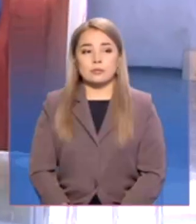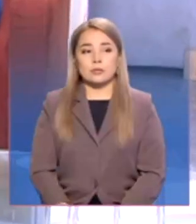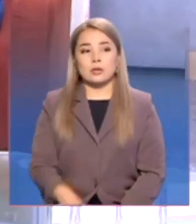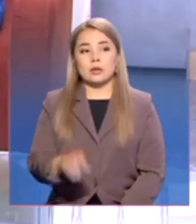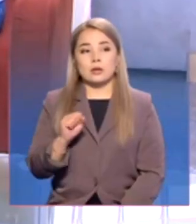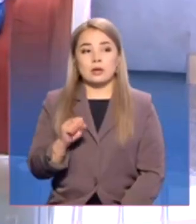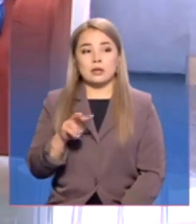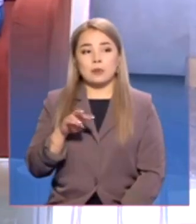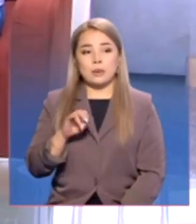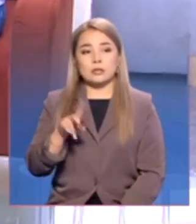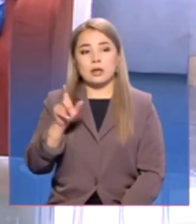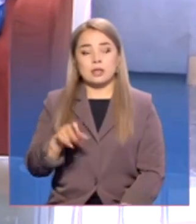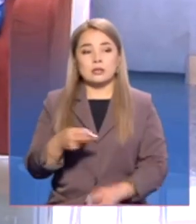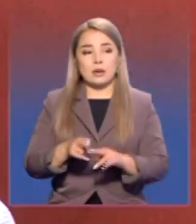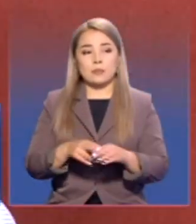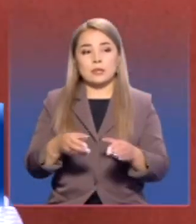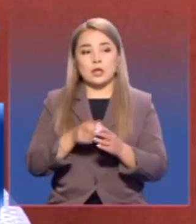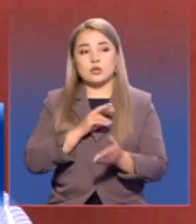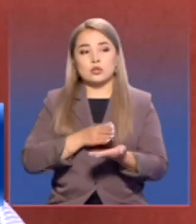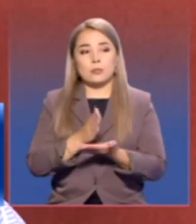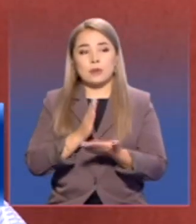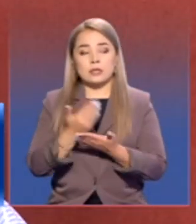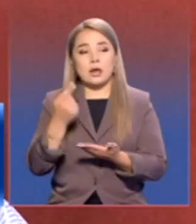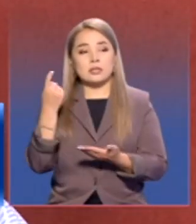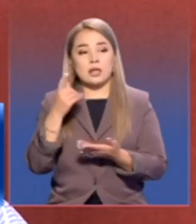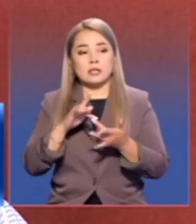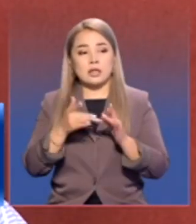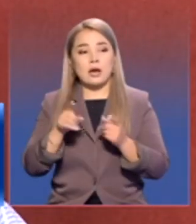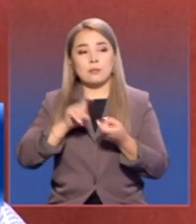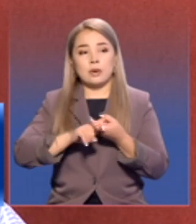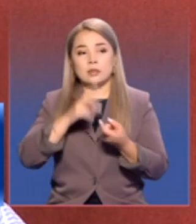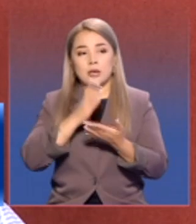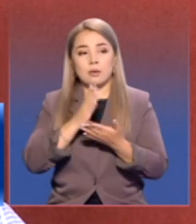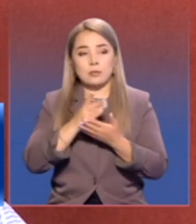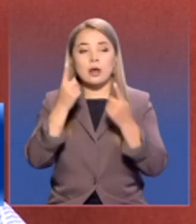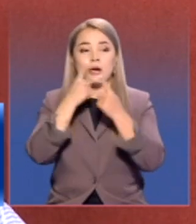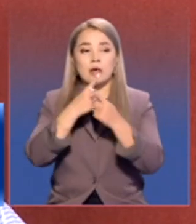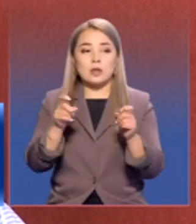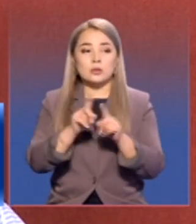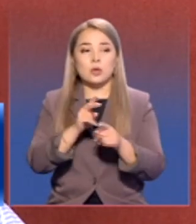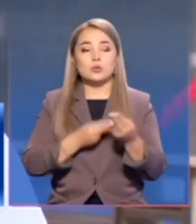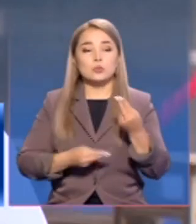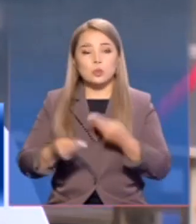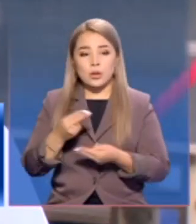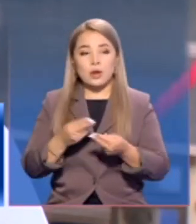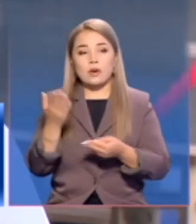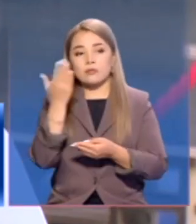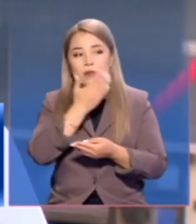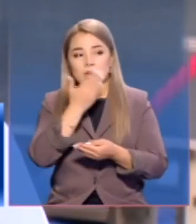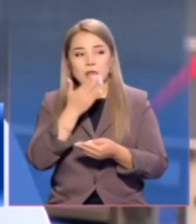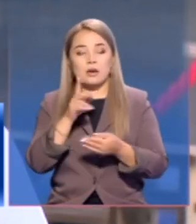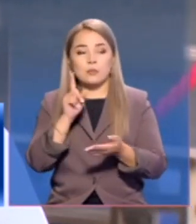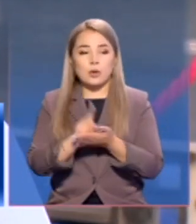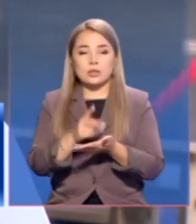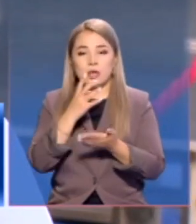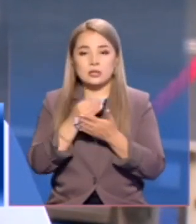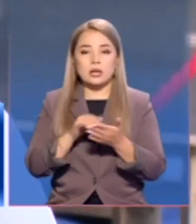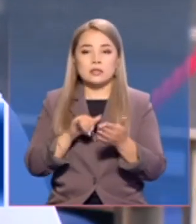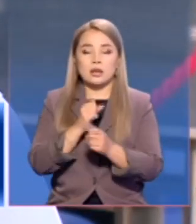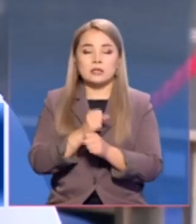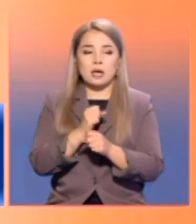Алиман Мырзатай медиа саласында жұмыс істейді. Барлық шаруасы интернетке байланған. Ақпарат іздеу, сурет, видео жүктеу міндетіне кіреді.